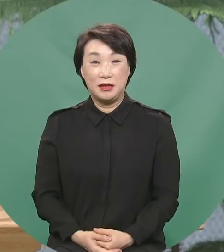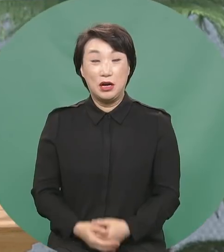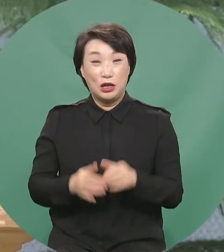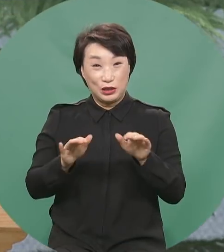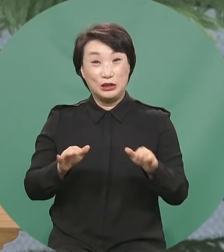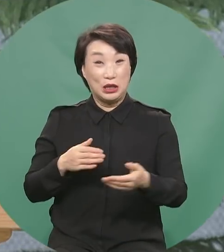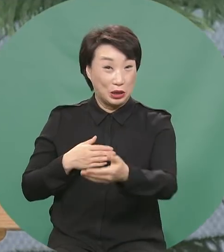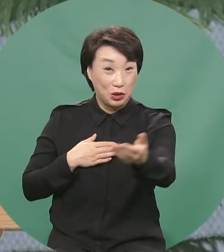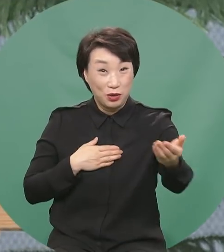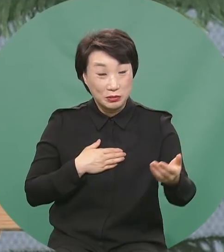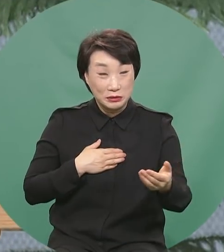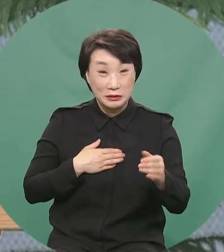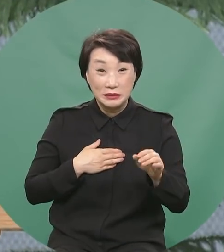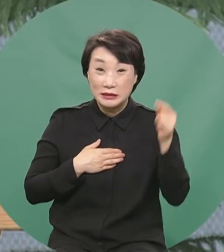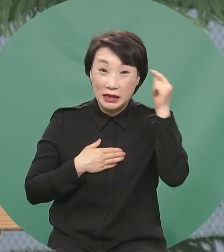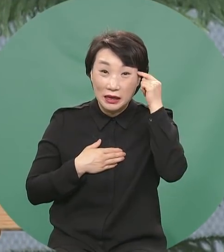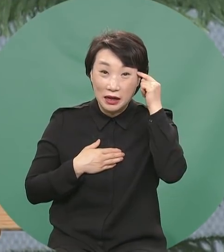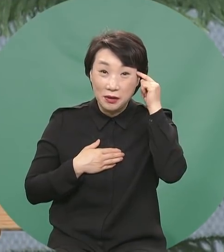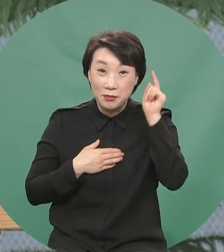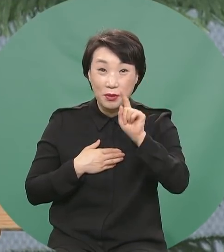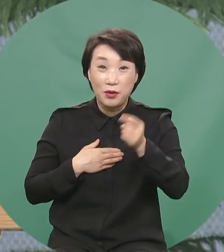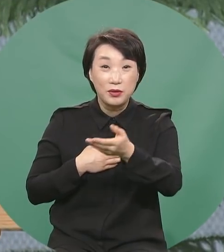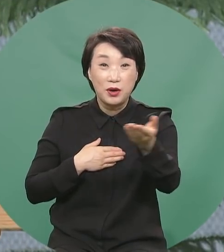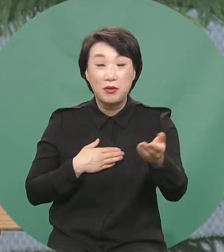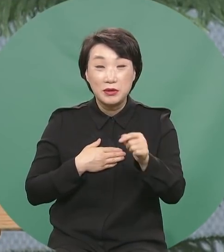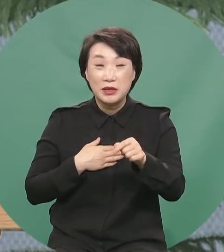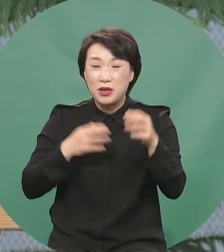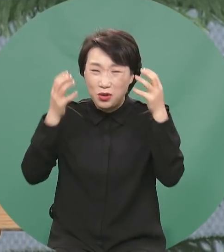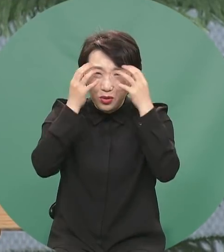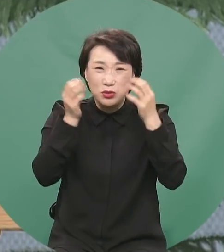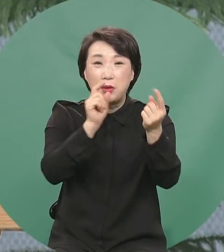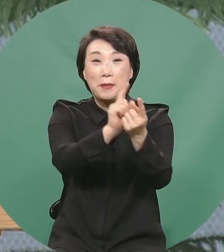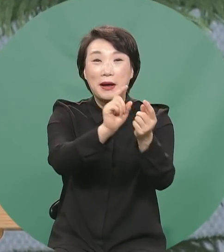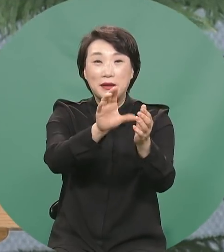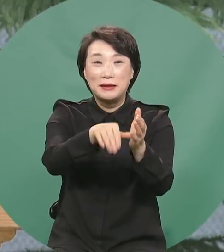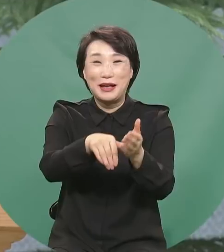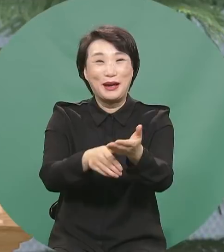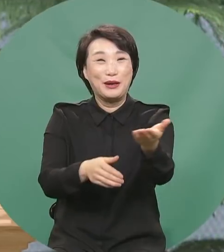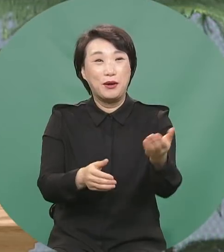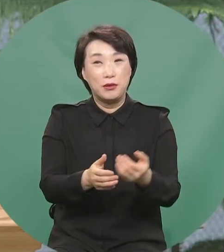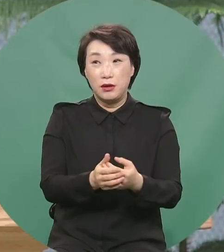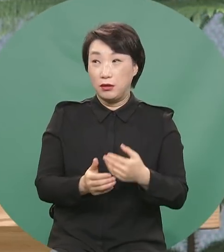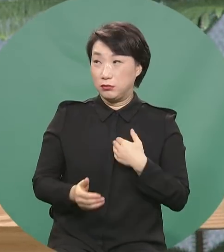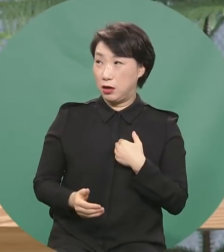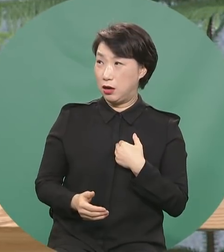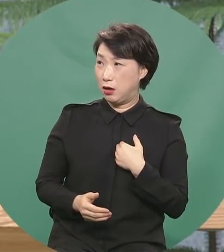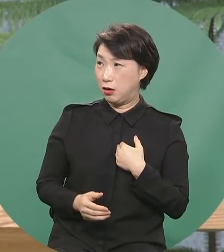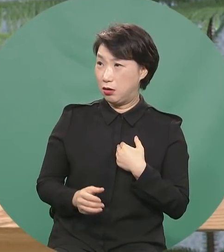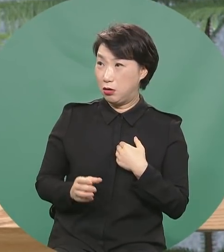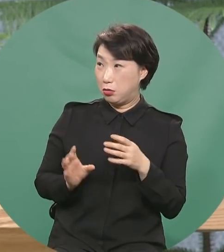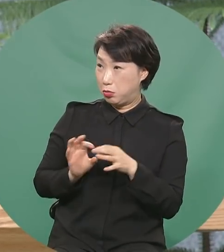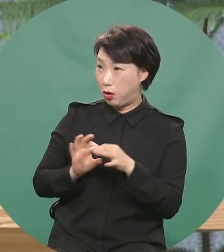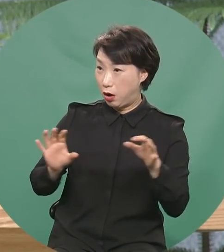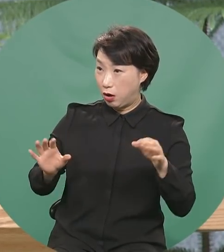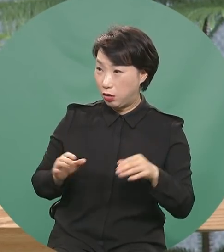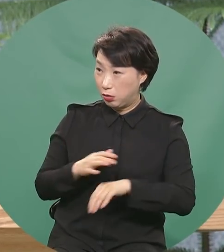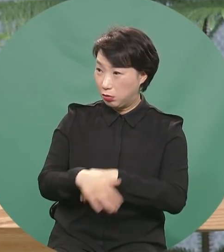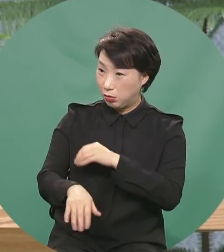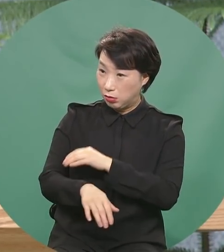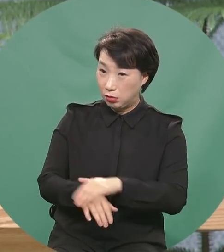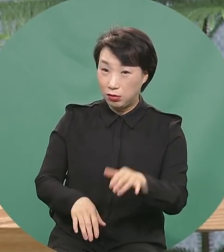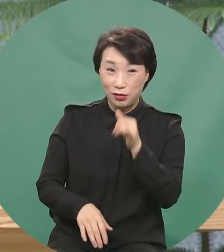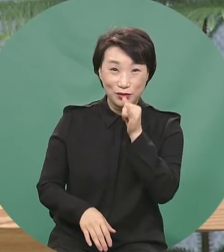근데 사람들은 그런 고통을 당할 때 나하고는 아무 상관없는 것 아니야?